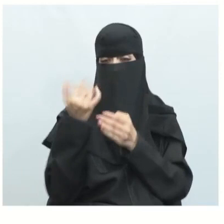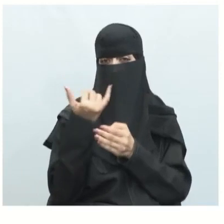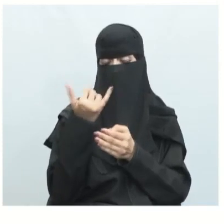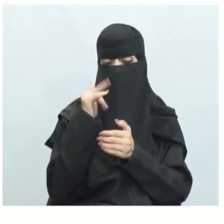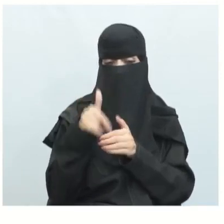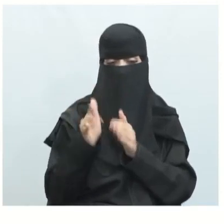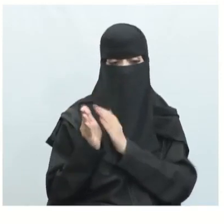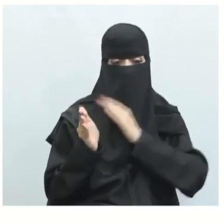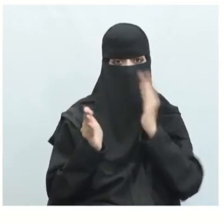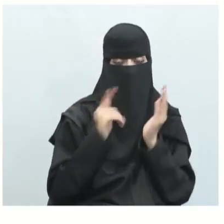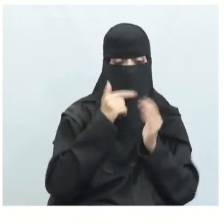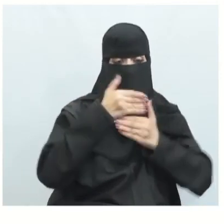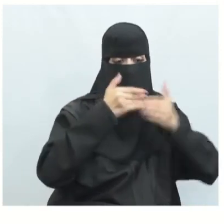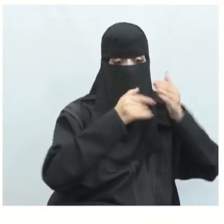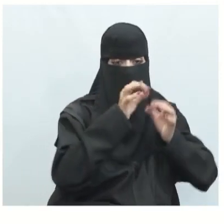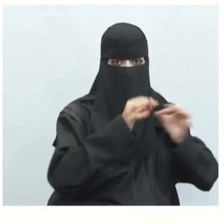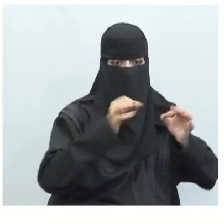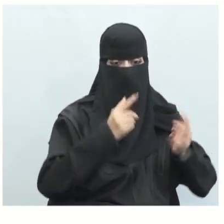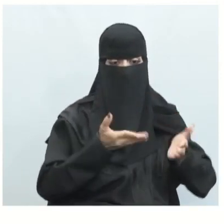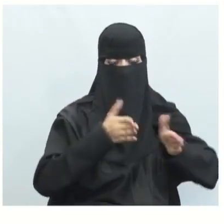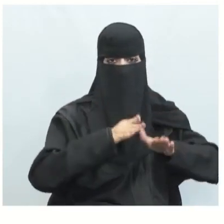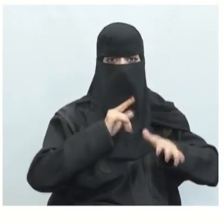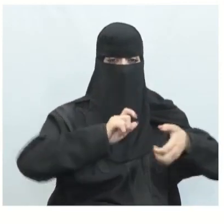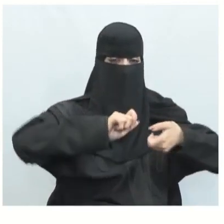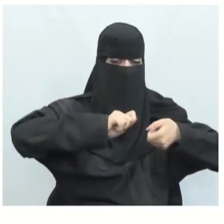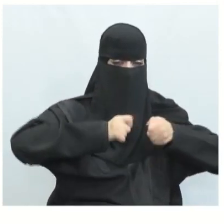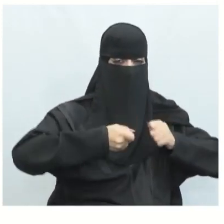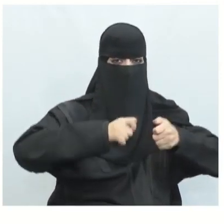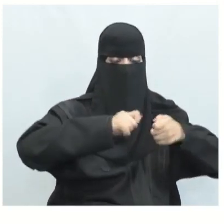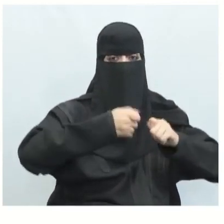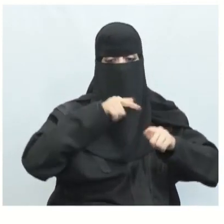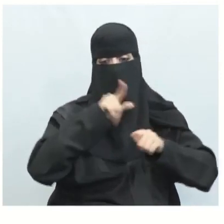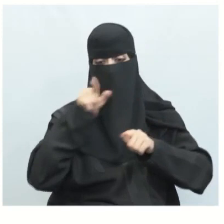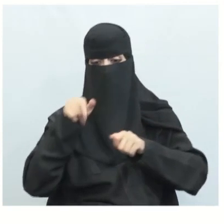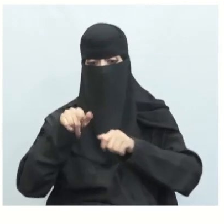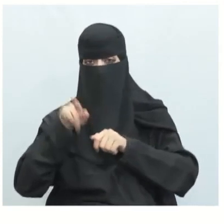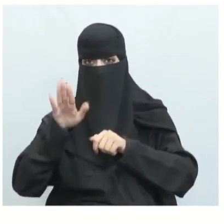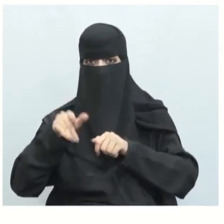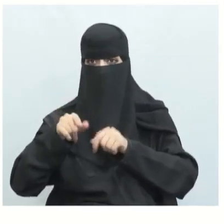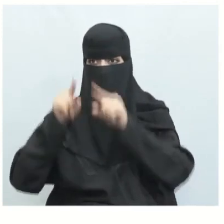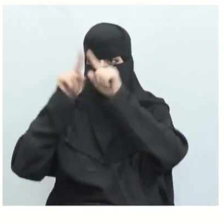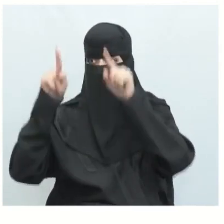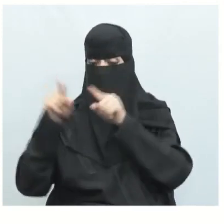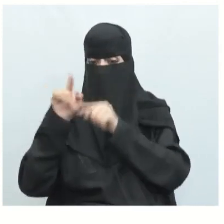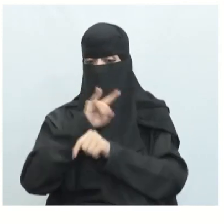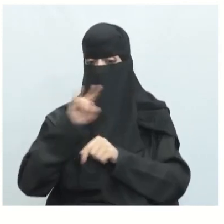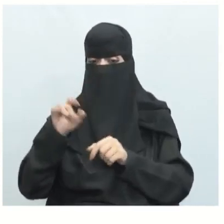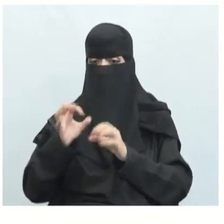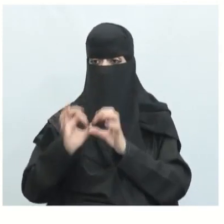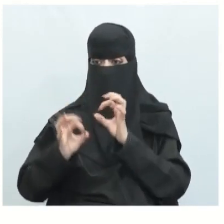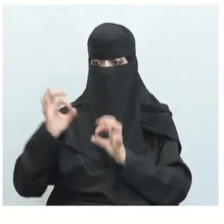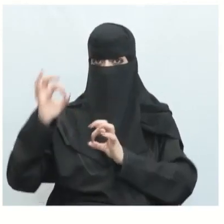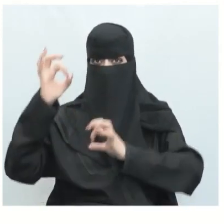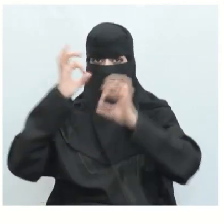المقابل تركيب المخططات اكثر تعقيدا في الاشجار لا يسمح فيها بالحلقات